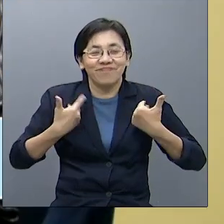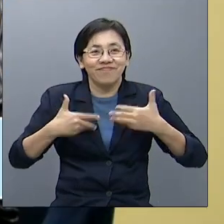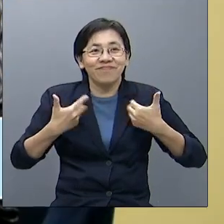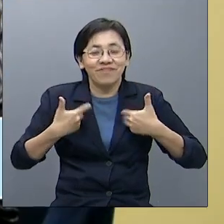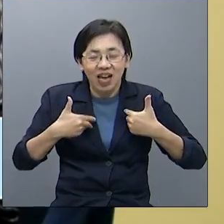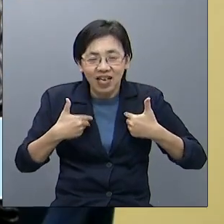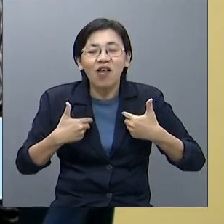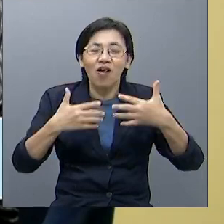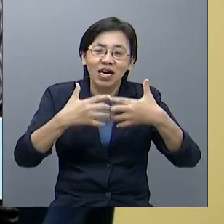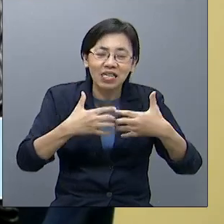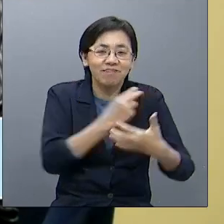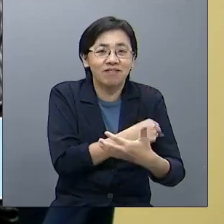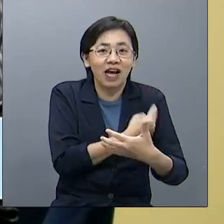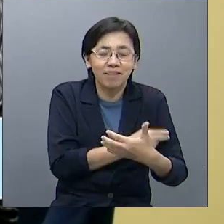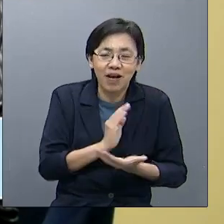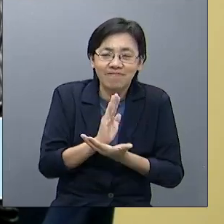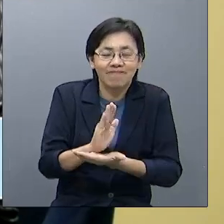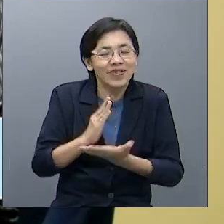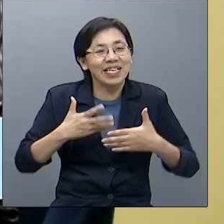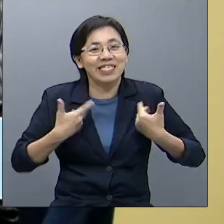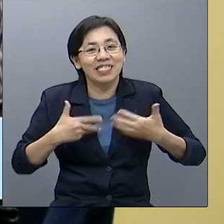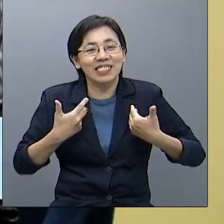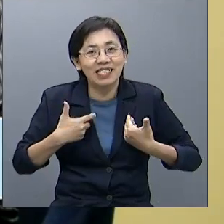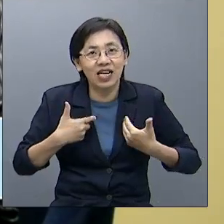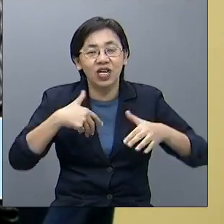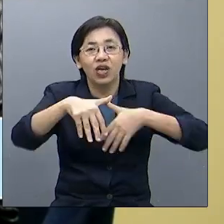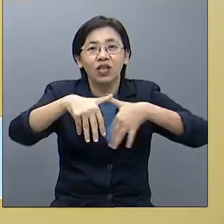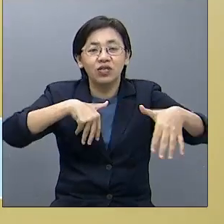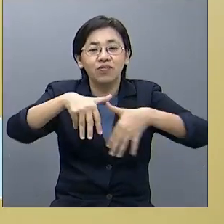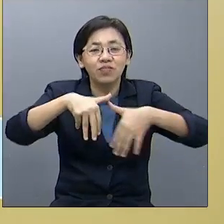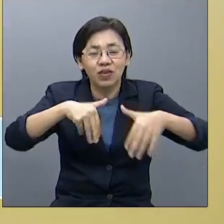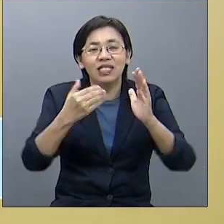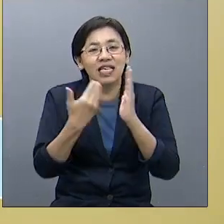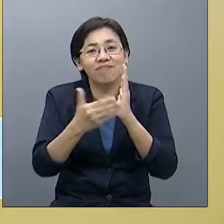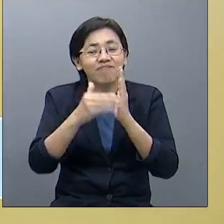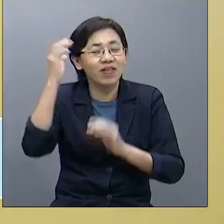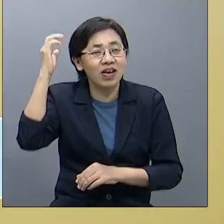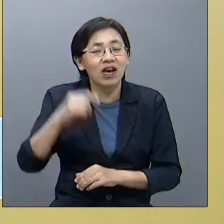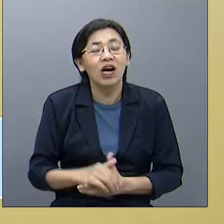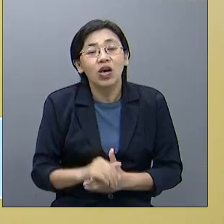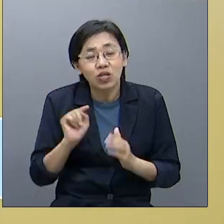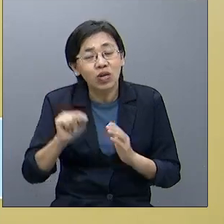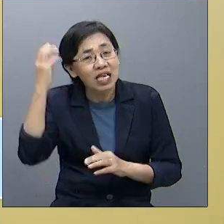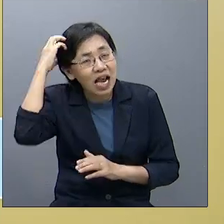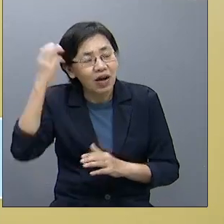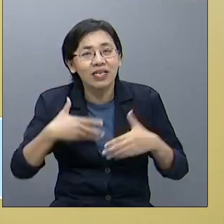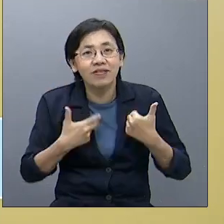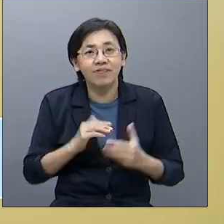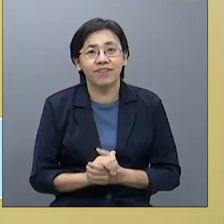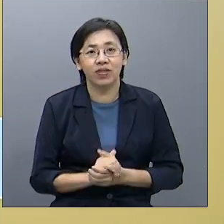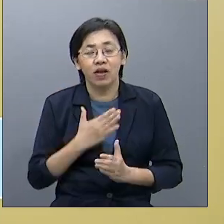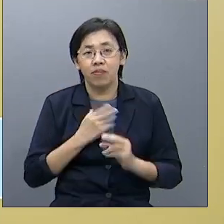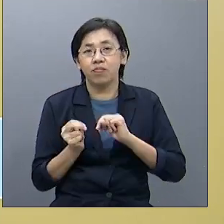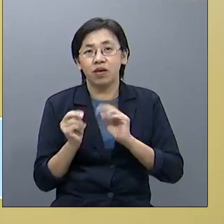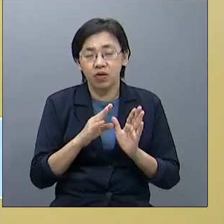เหล่านี้มาก็คิดว่าจะเป็นประโยชน์อย่างยิ่งสำหรับพี่น้องประชาชนของแขวงคำม่วงครับครับจังหวัดนครพนมต้องขอขอบคุณคุณโตโน่กับคณะ